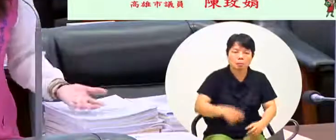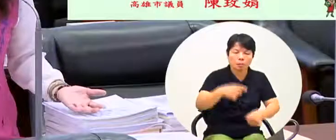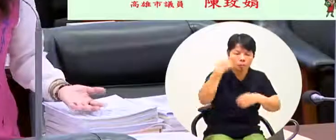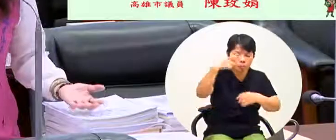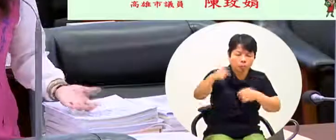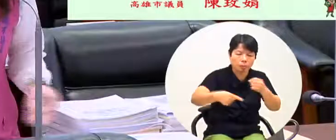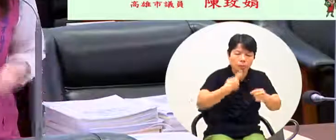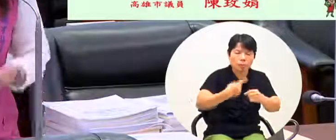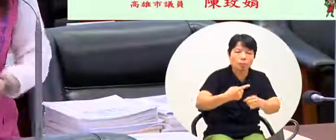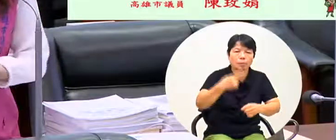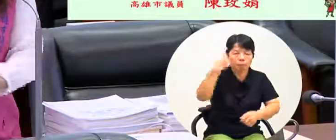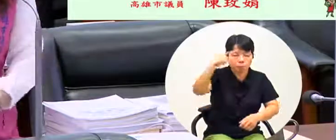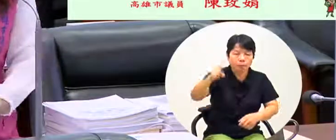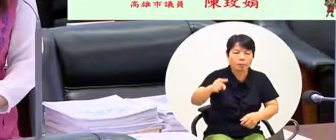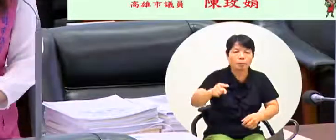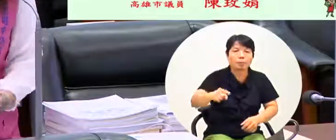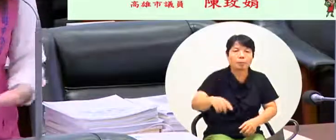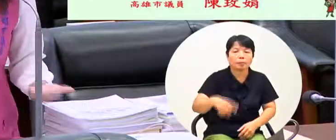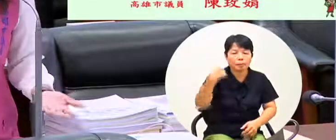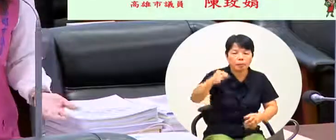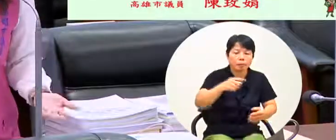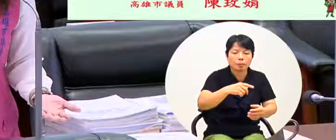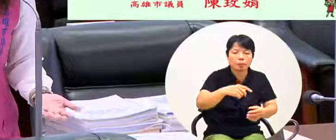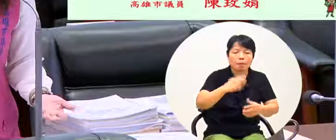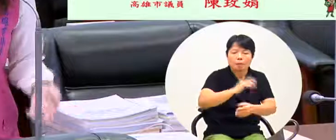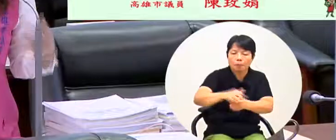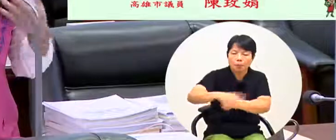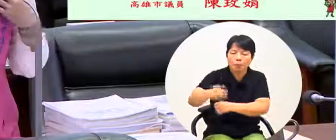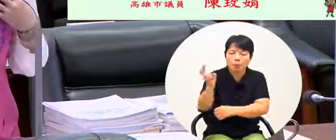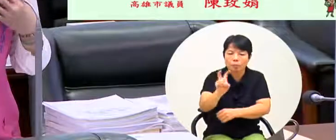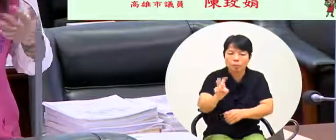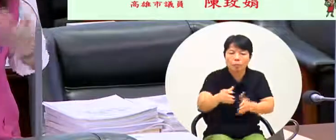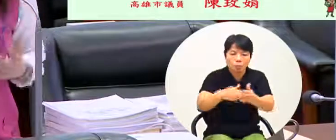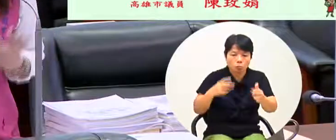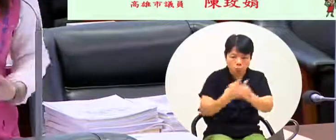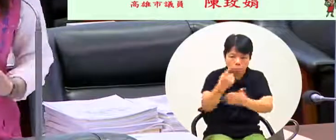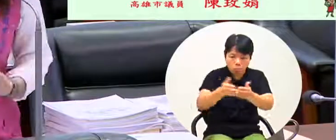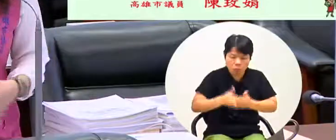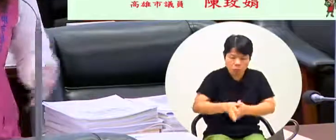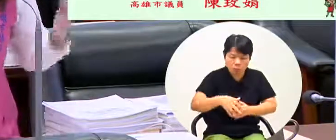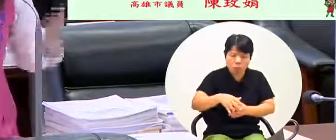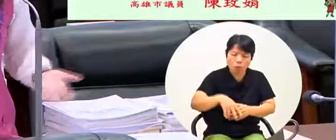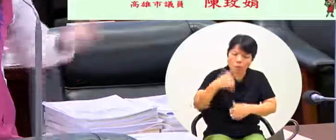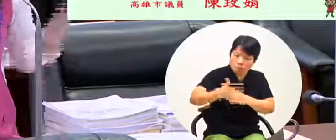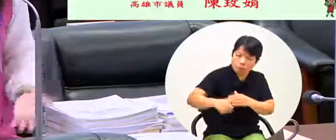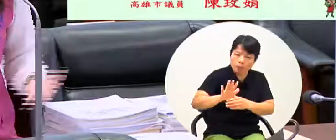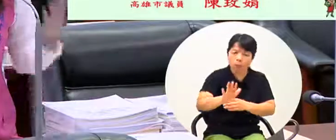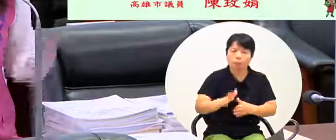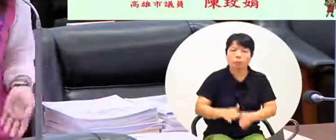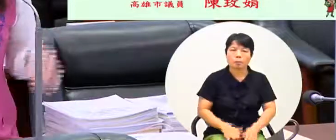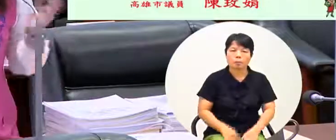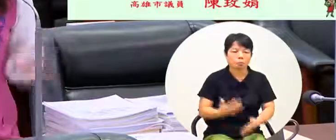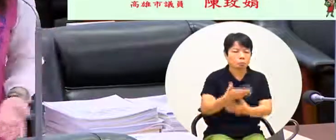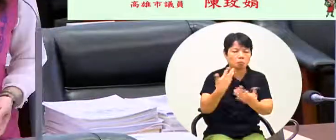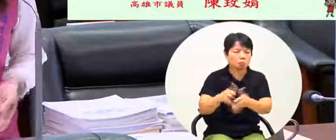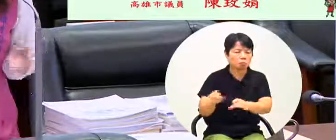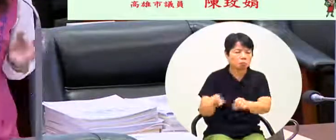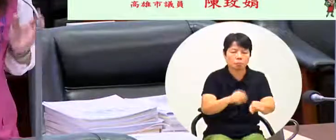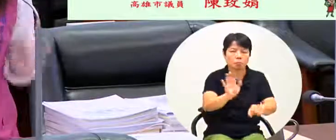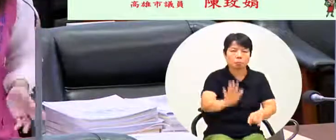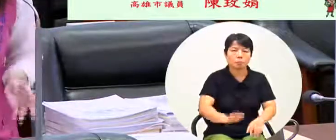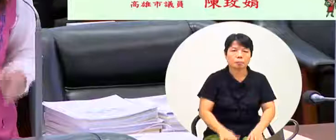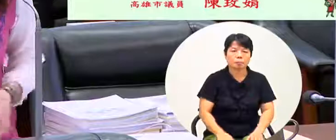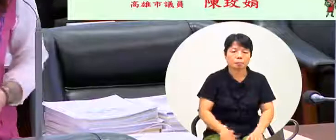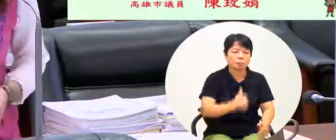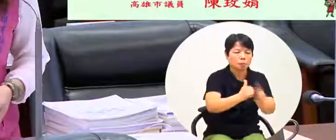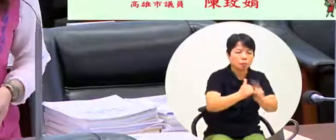了一天嘛。啊，你的有进度，有在铺，哎、啊，我们就很高兴。那我相信，我们会建议的，一定都是来自于民众，很多人一直在反映那个路